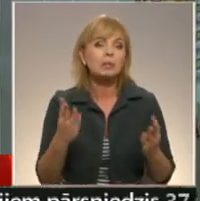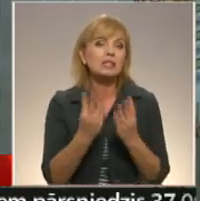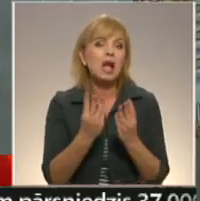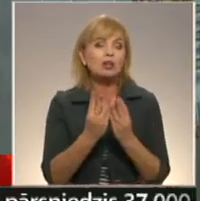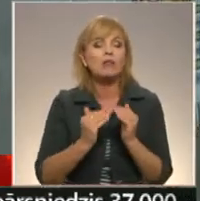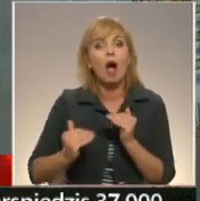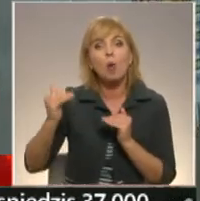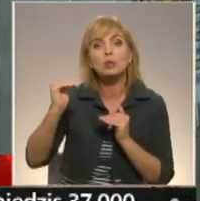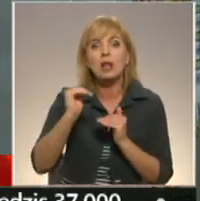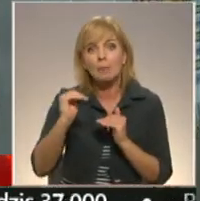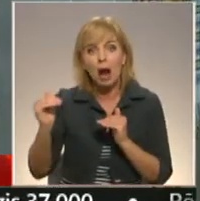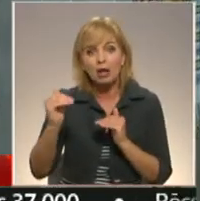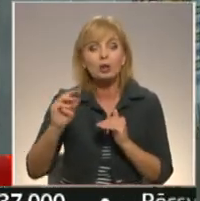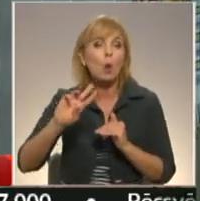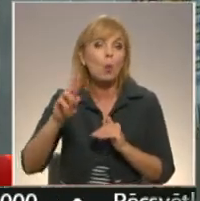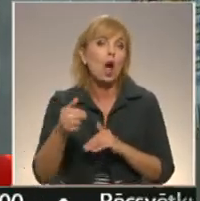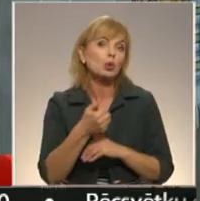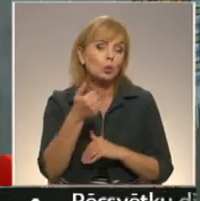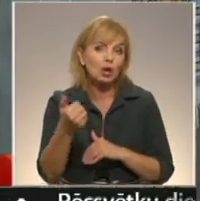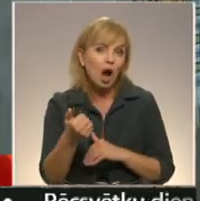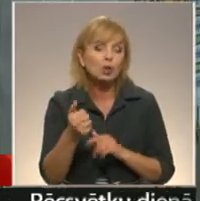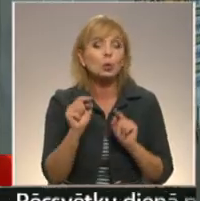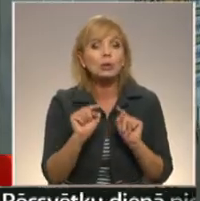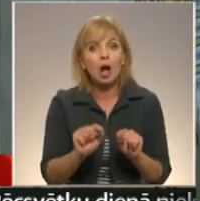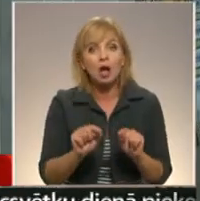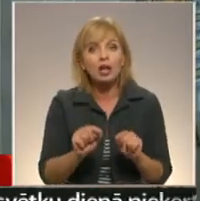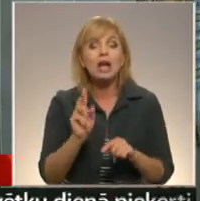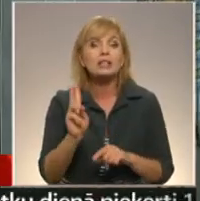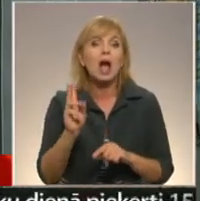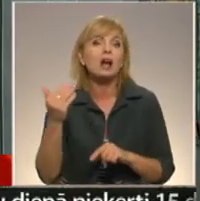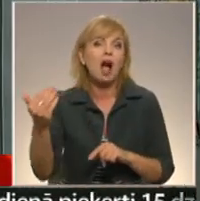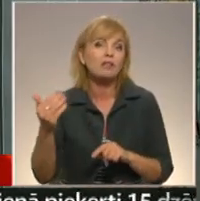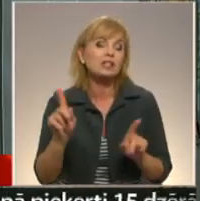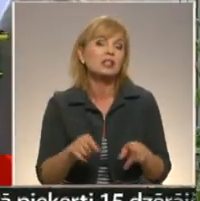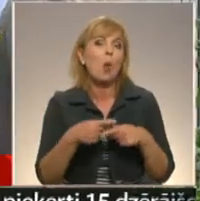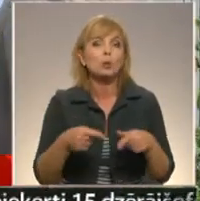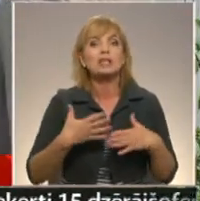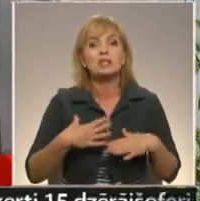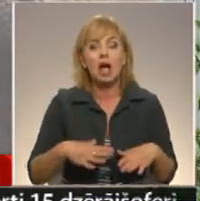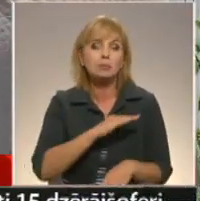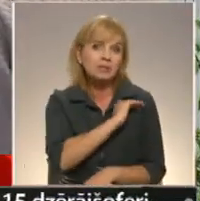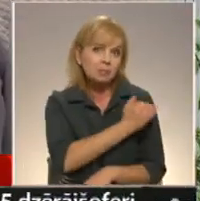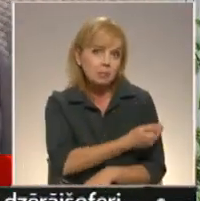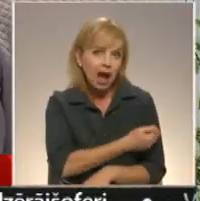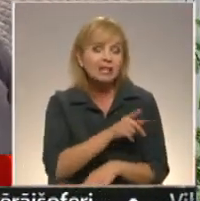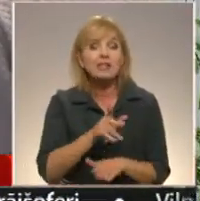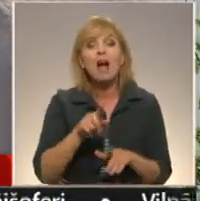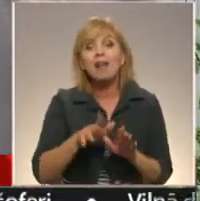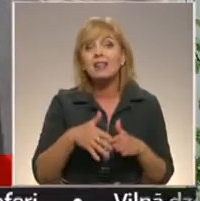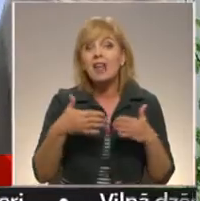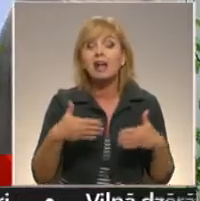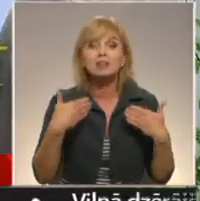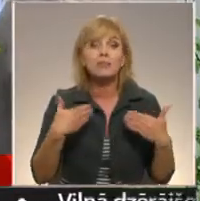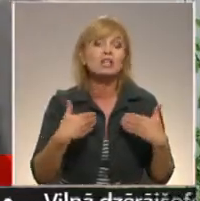augstākā pakāpe jau otro gadu. Un mēs domājam, ka tas ir šī Ķekavas tautas tērps spēks. Vēl lielāks prieks